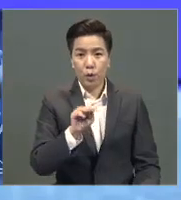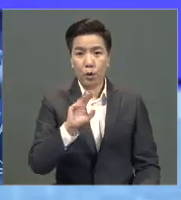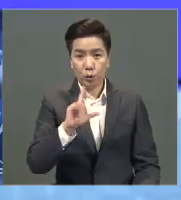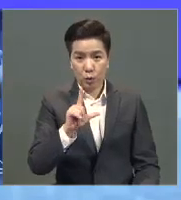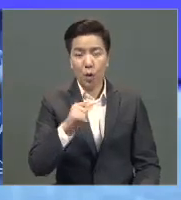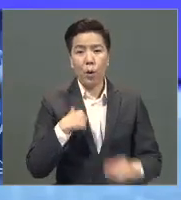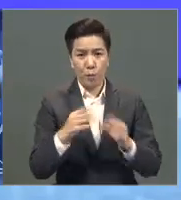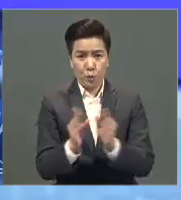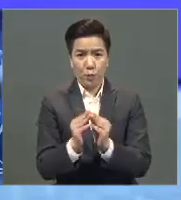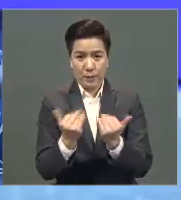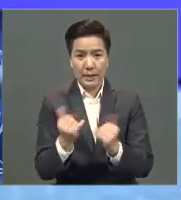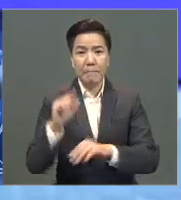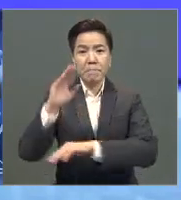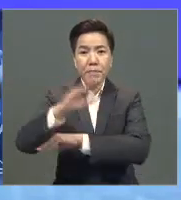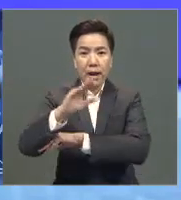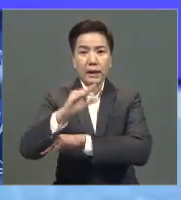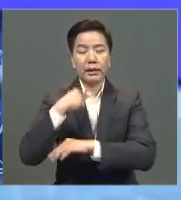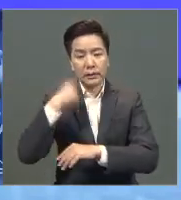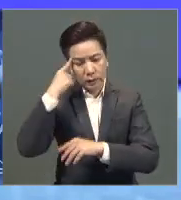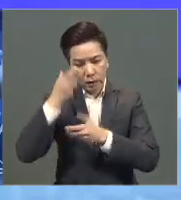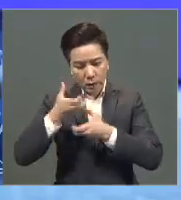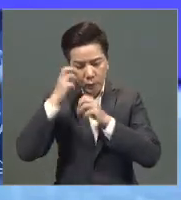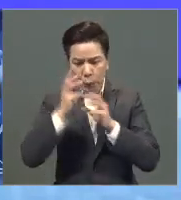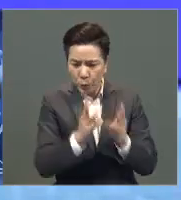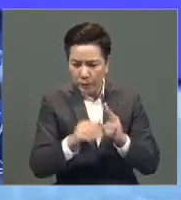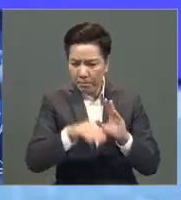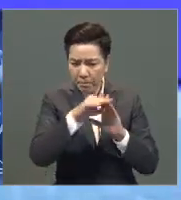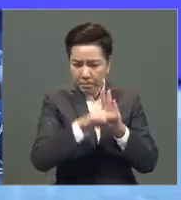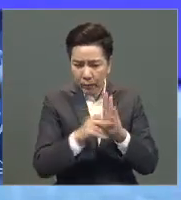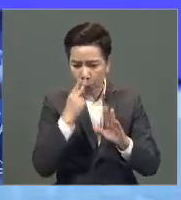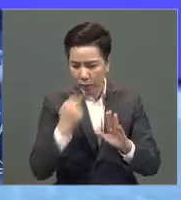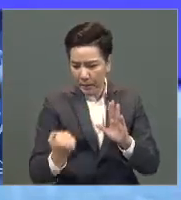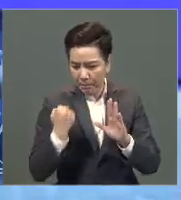บ่ายวันนี้นะครับซึ่งจะได้มีการทบทวนมาตรการต่างๆให้มีความเข้มงวดมากขึ้นครับ